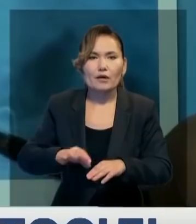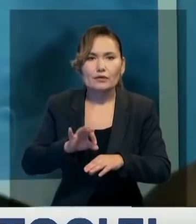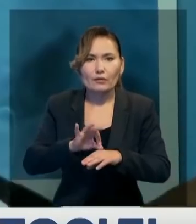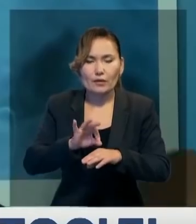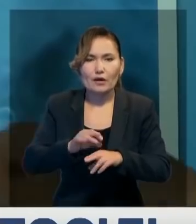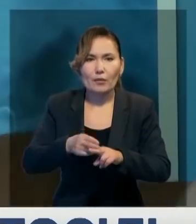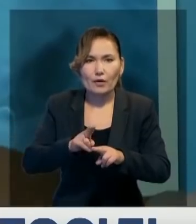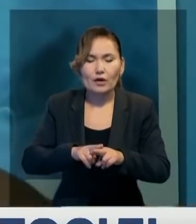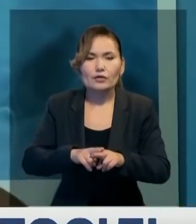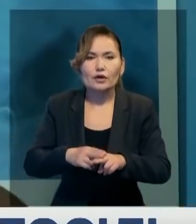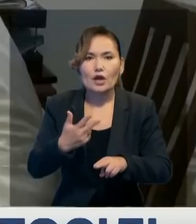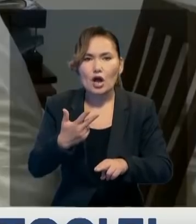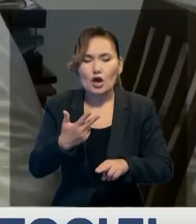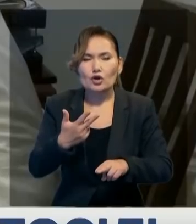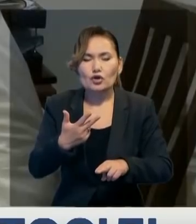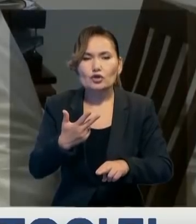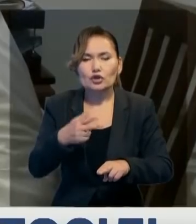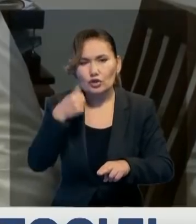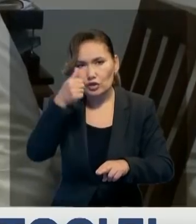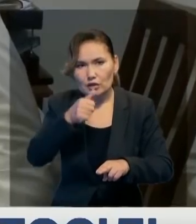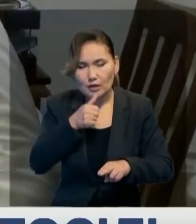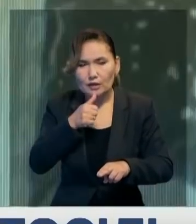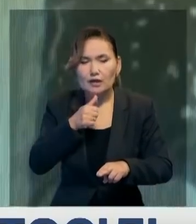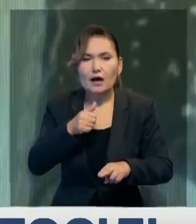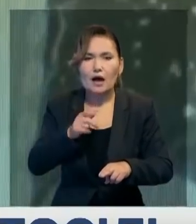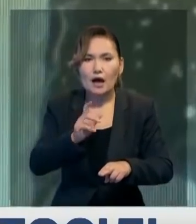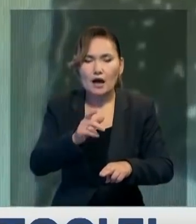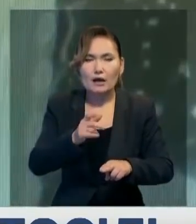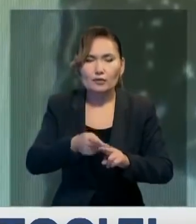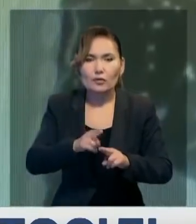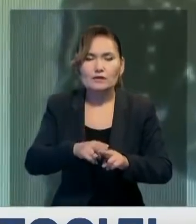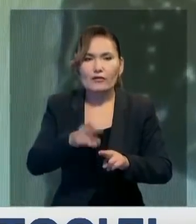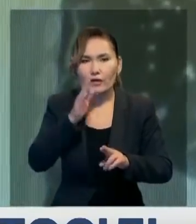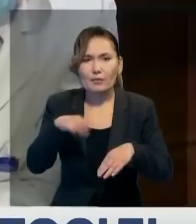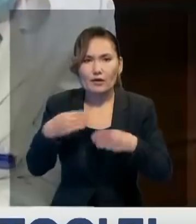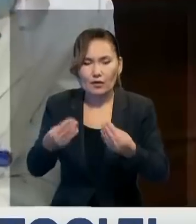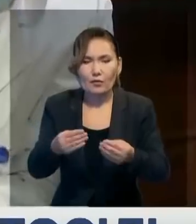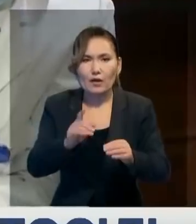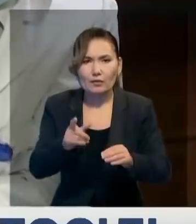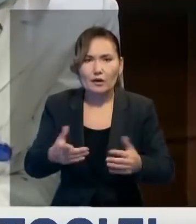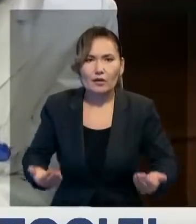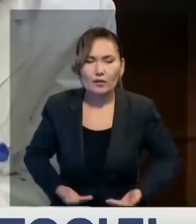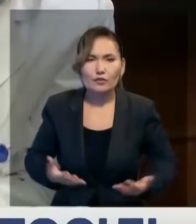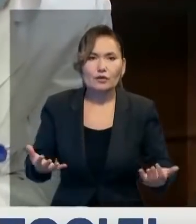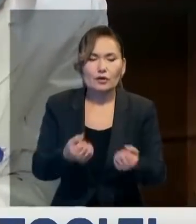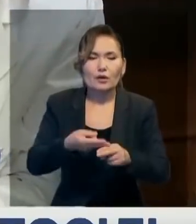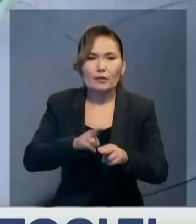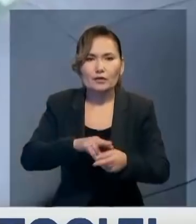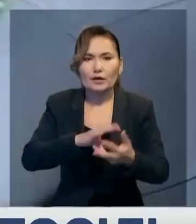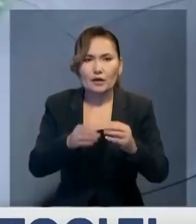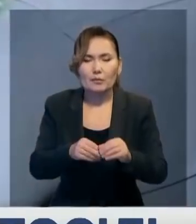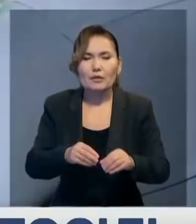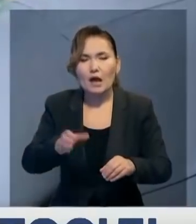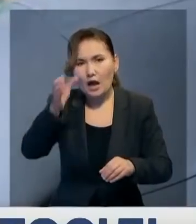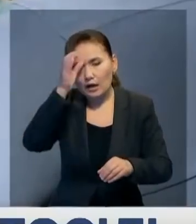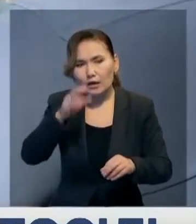өмір сүретінін біз дәлелдедік. Жас ғалым жаңа тәсілі арқылы бауыр мен көк бауырға қатар ота жасауды да қолға алды. Болашақта соның тиімділігін ғылыми